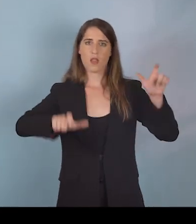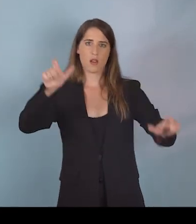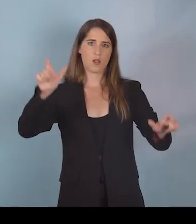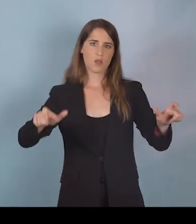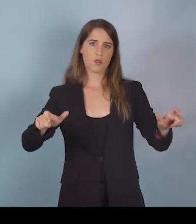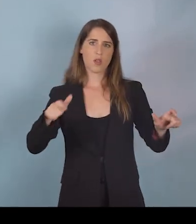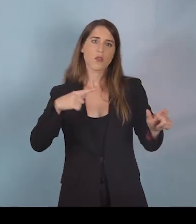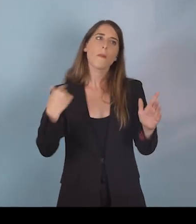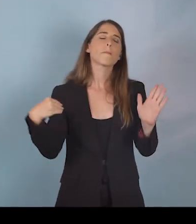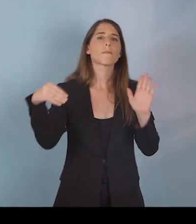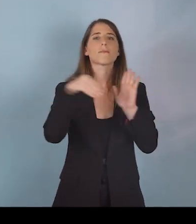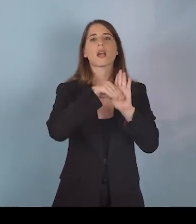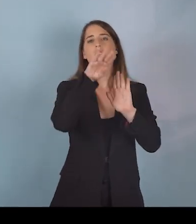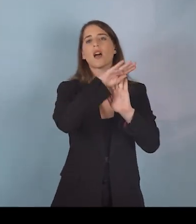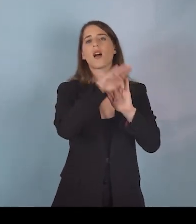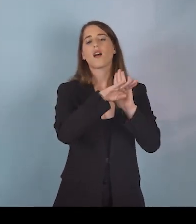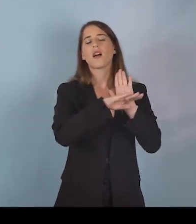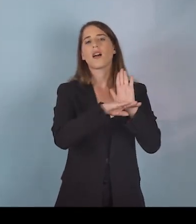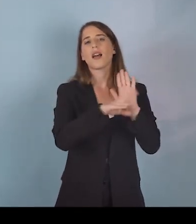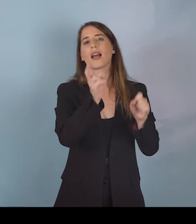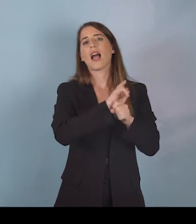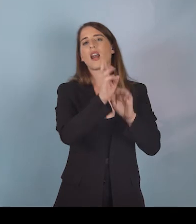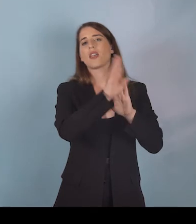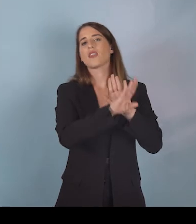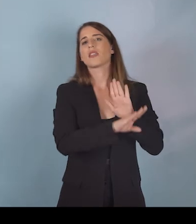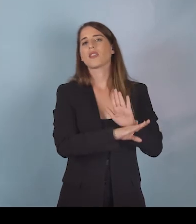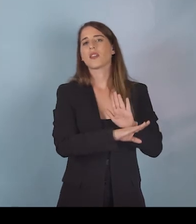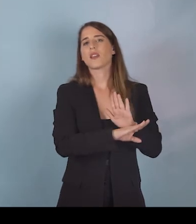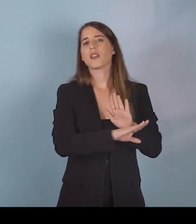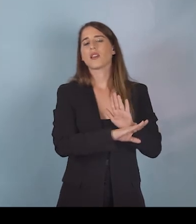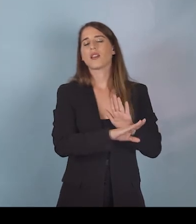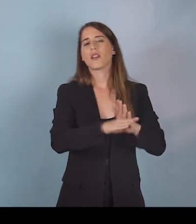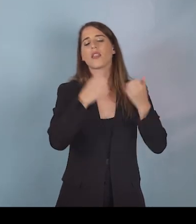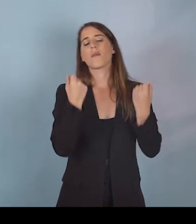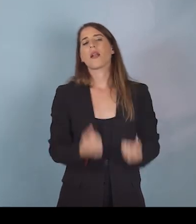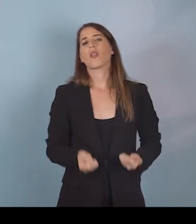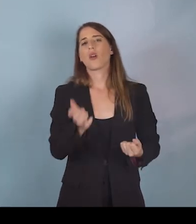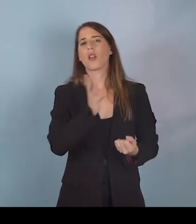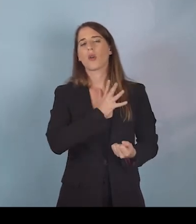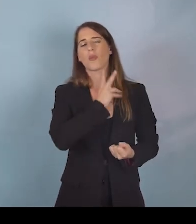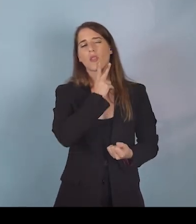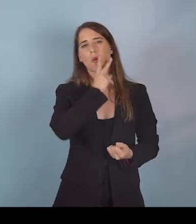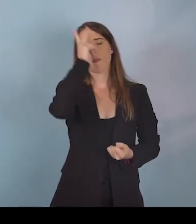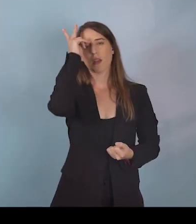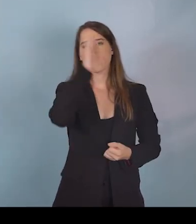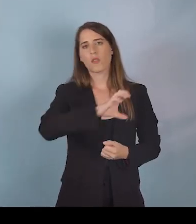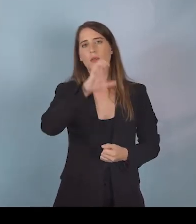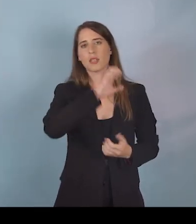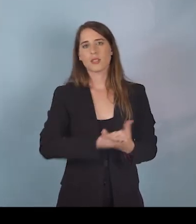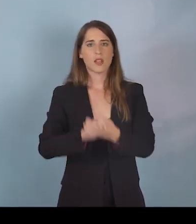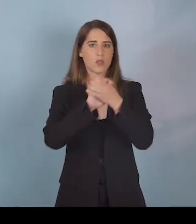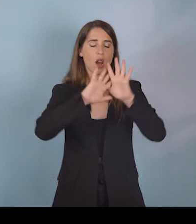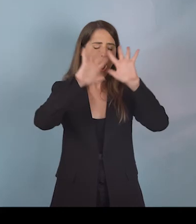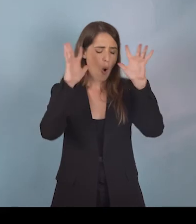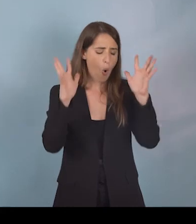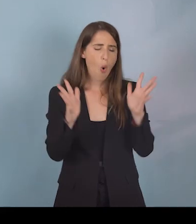Αυτά τα θέματα είναι και ο χάρτης των θεμελιωδών δικαιωμάτων της Ευρωπαϊκής Ένωσης, οπότε